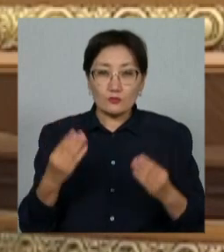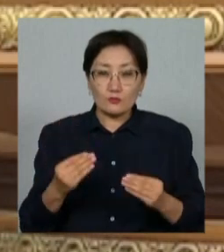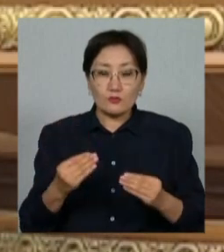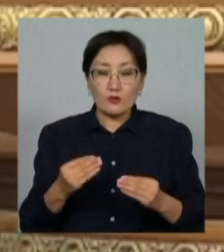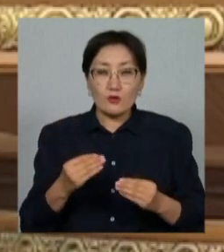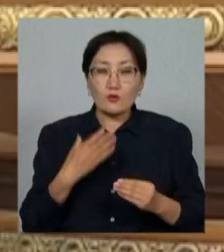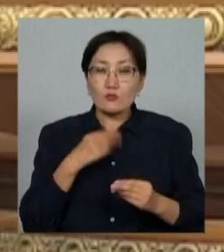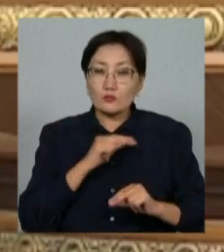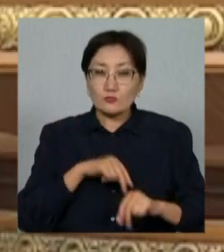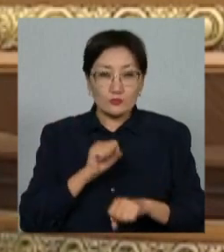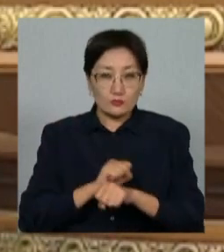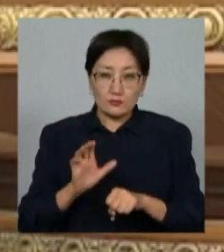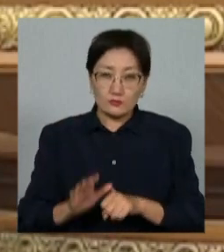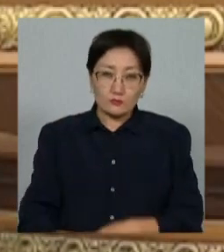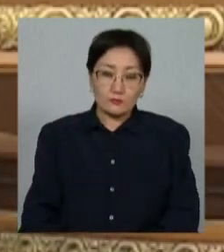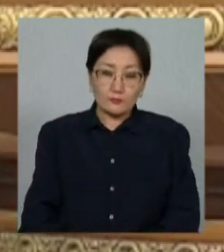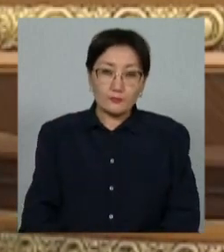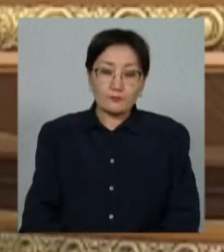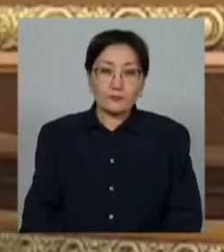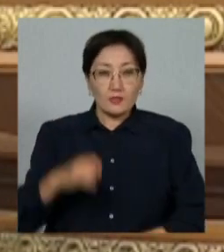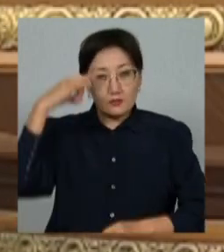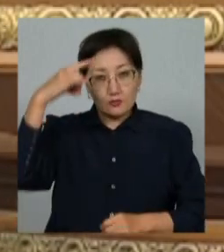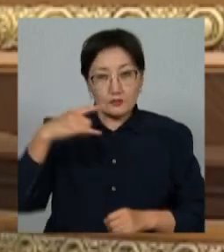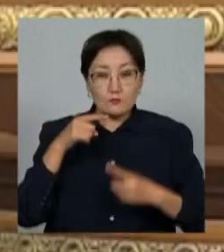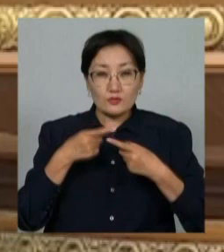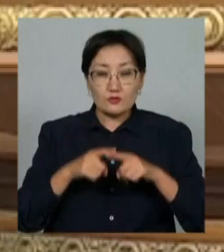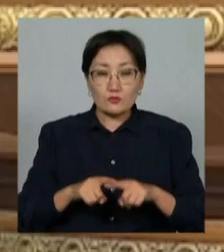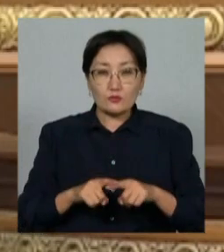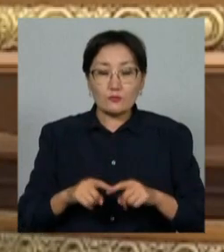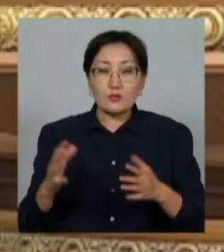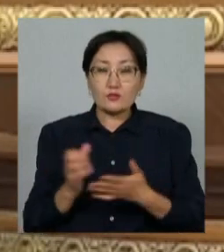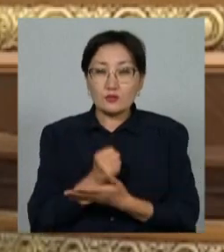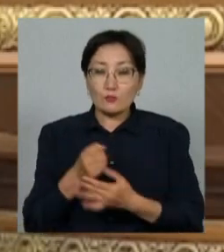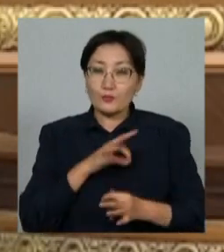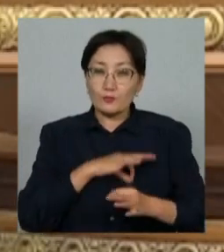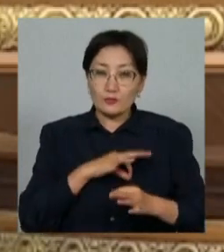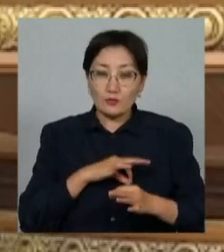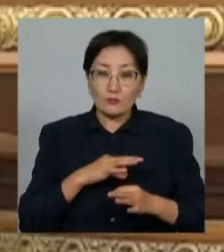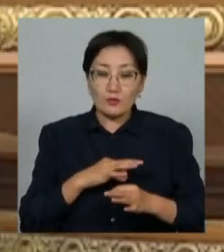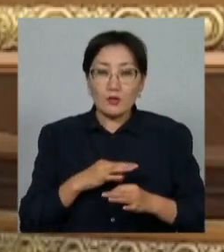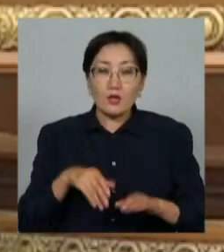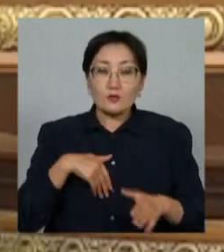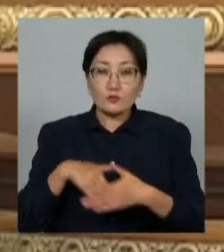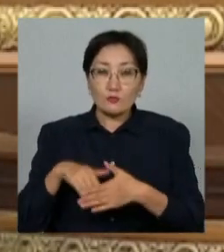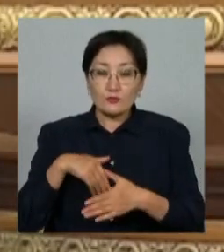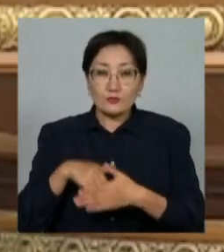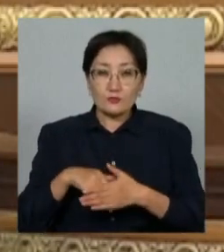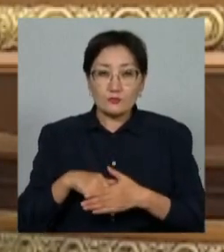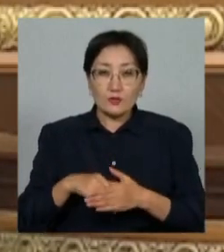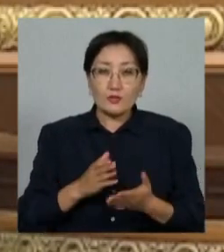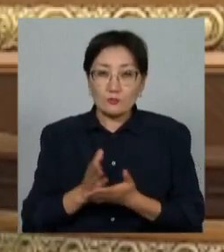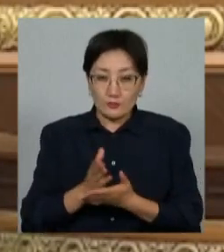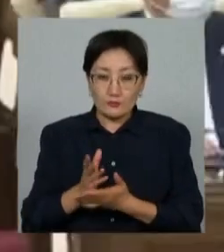өз жұмысын тоқтатқан жоқ. Еліміздің технологиялық жетістіктерін пайдалана отырып, белсенді енбек